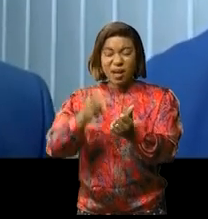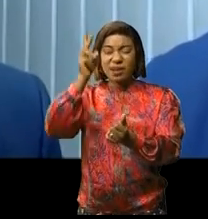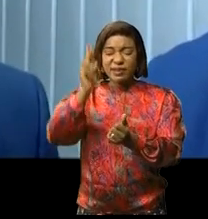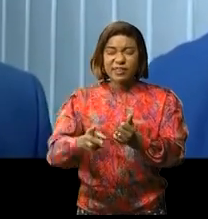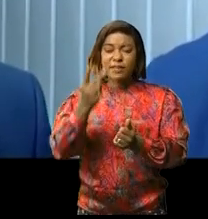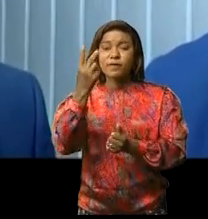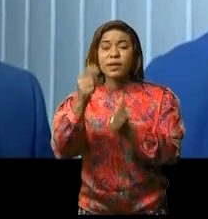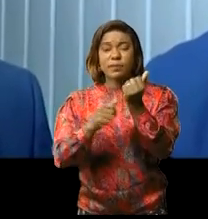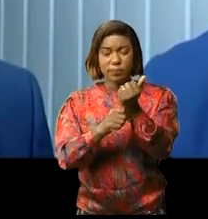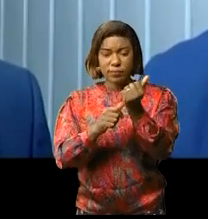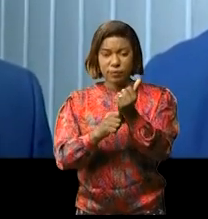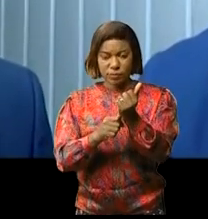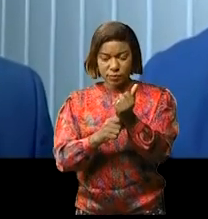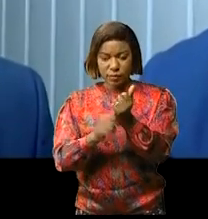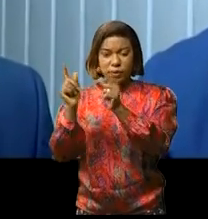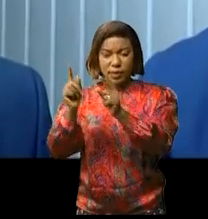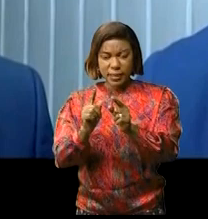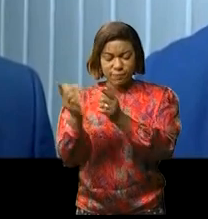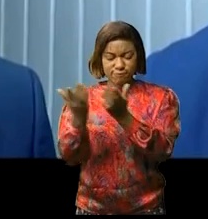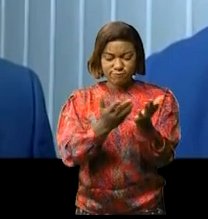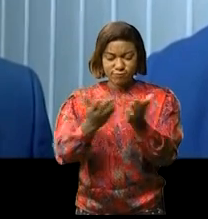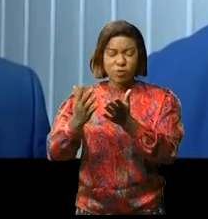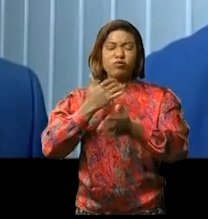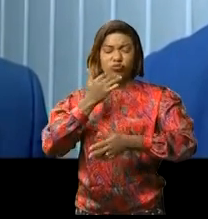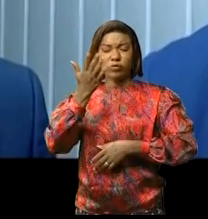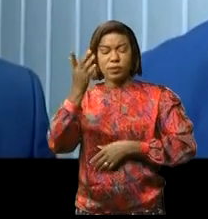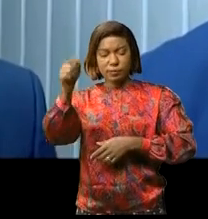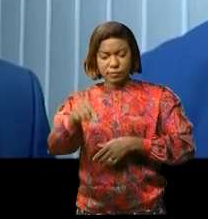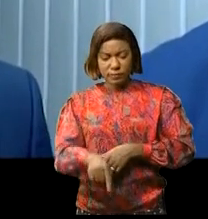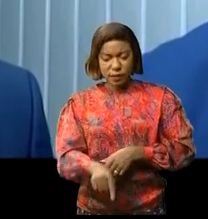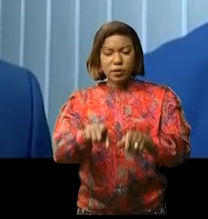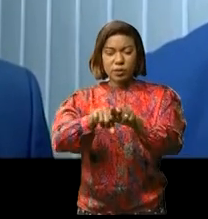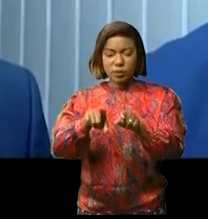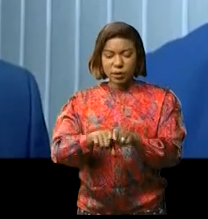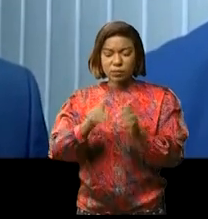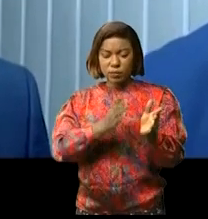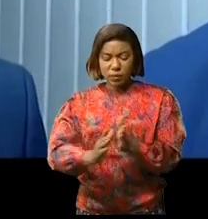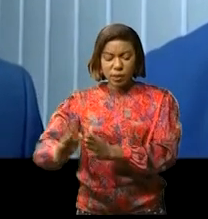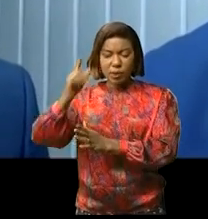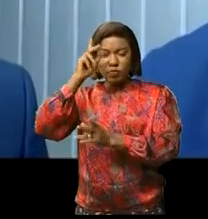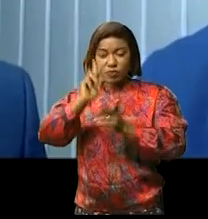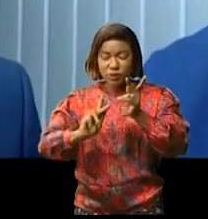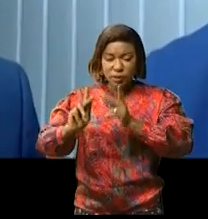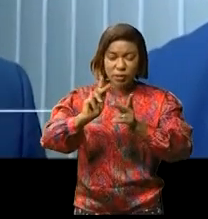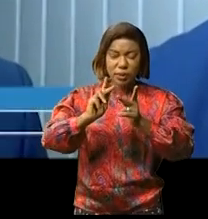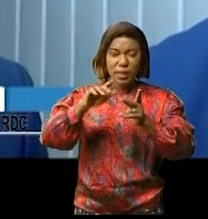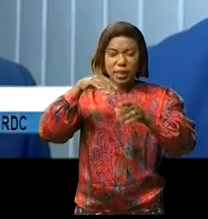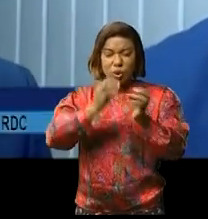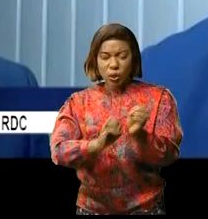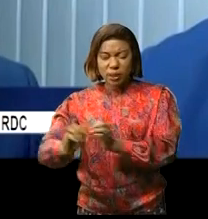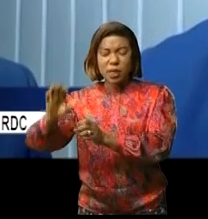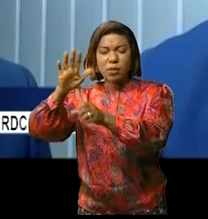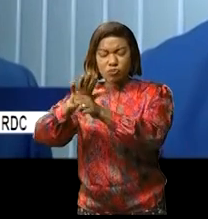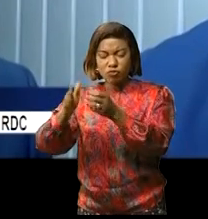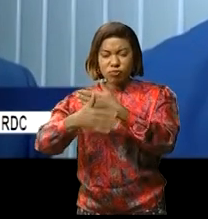visite commerciale de 200 hommes d'affaires qui doit se tenir au mois d'octobre en RDC. Nous nous arrangeons pour que cette visite ait lieu dans plusieurs villes. Nous sommes venus